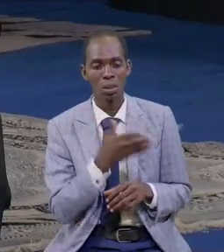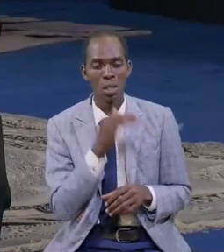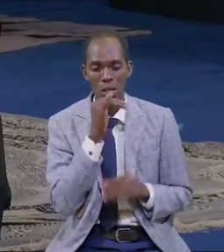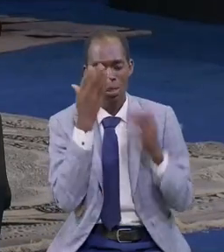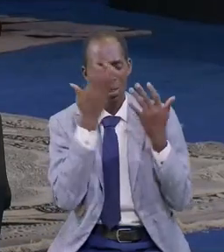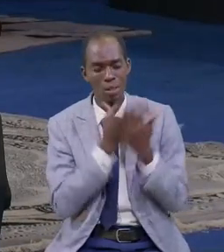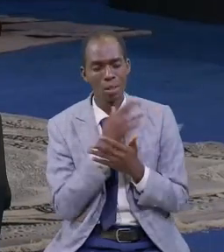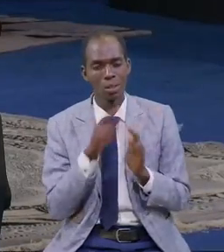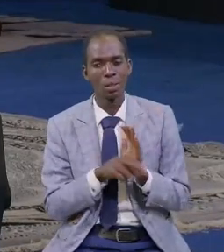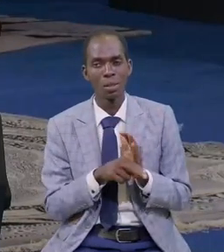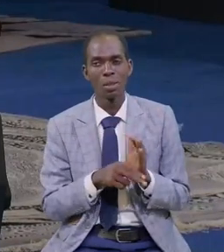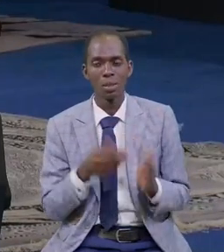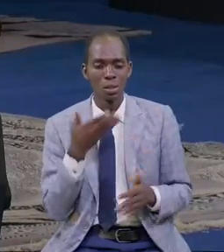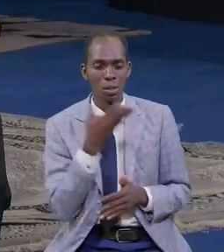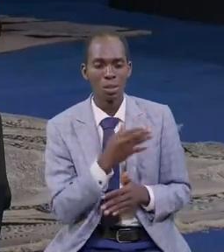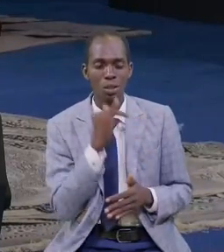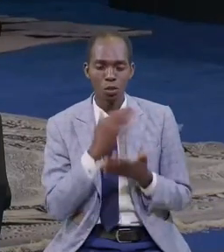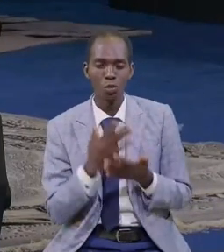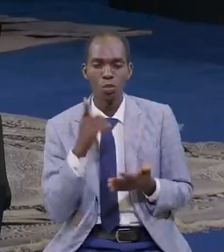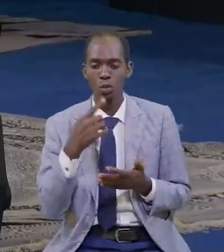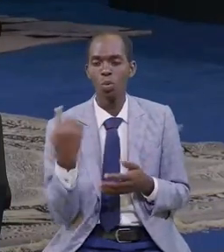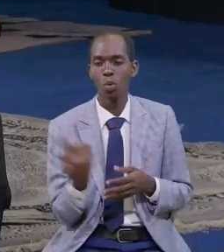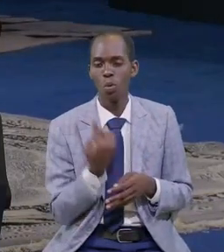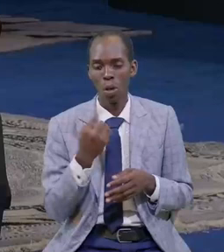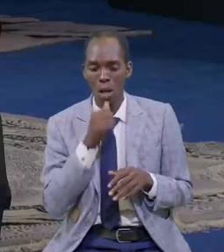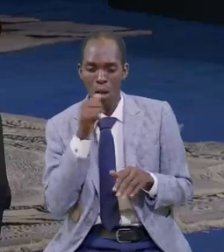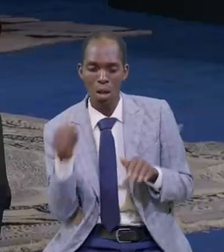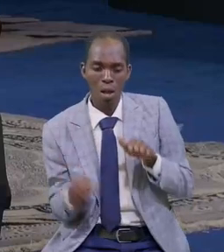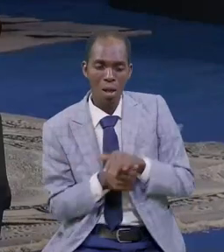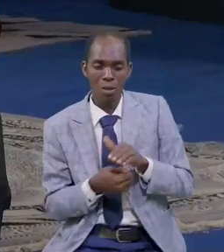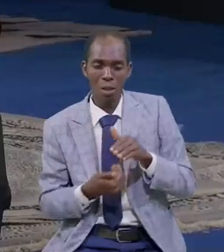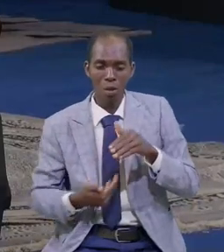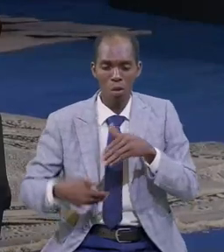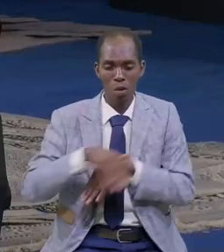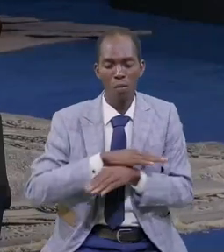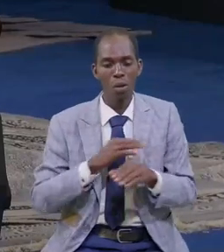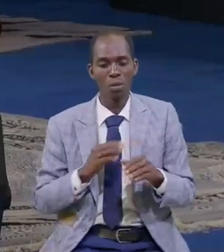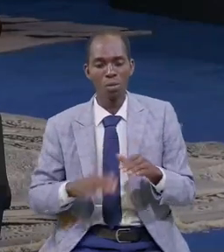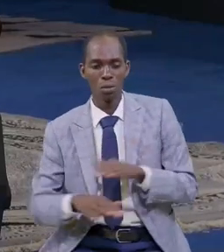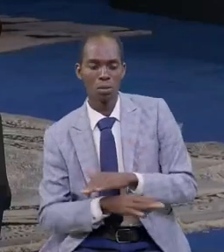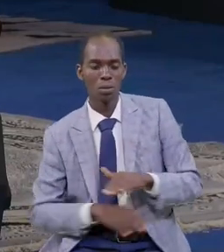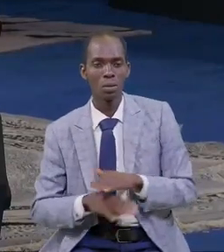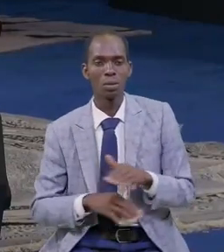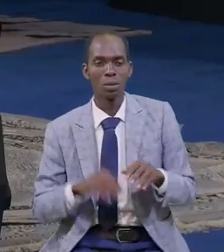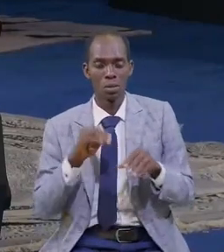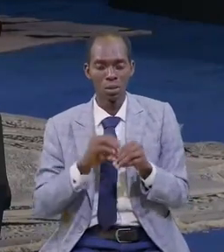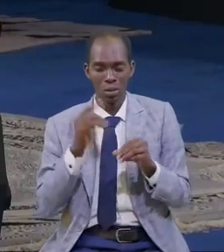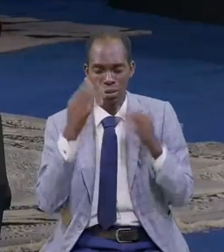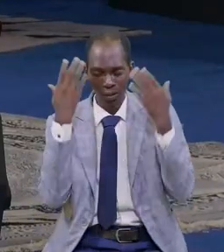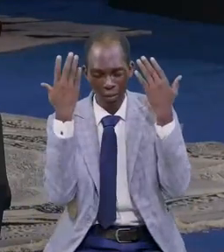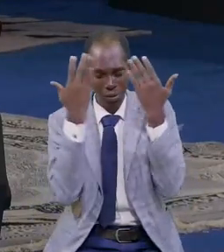ténèbres il y a quelque chose que vous devez cacher sous ombre des